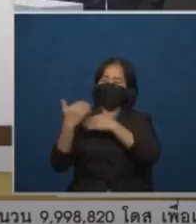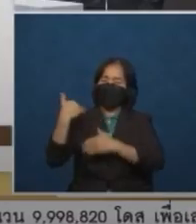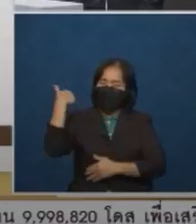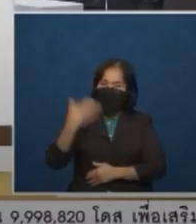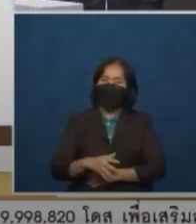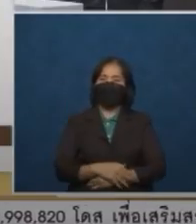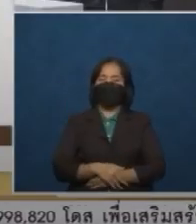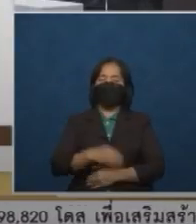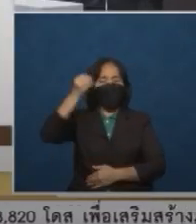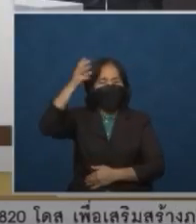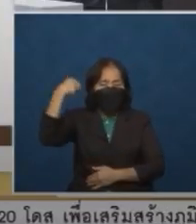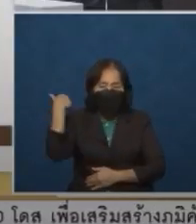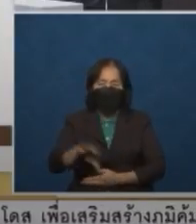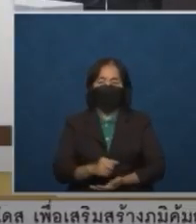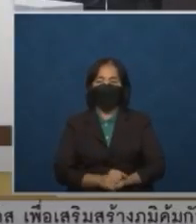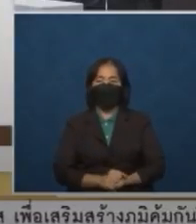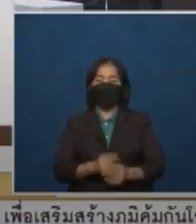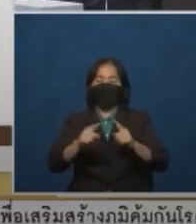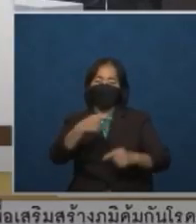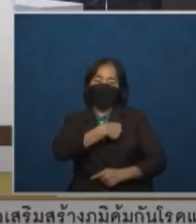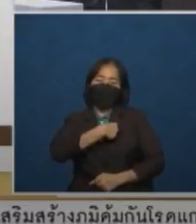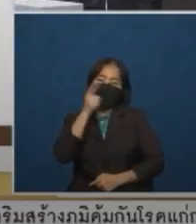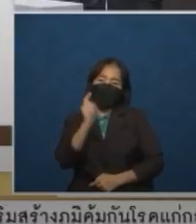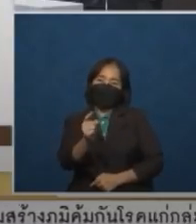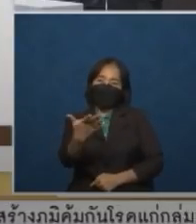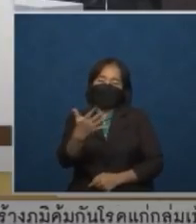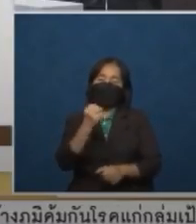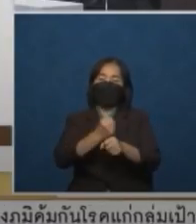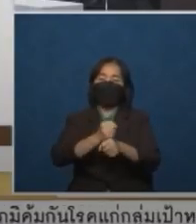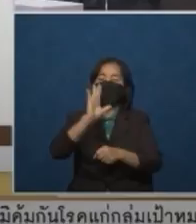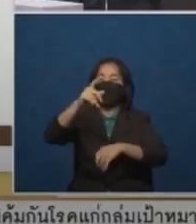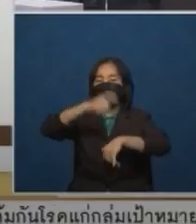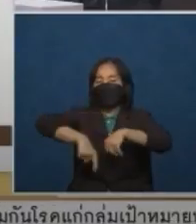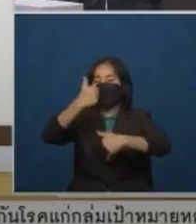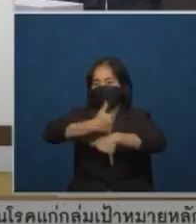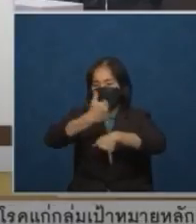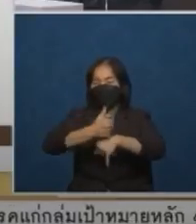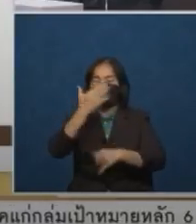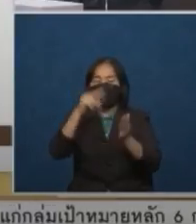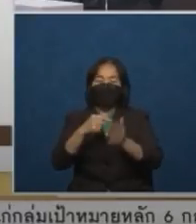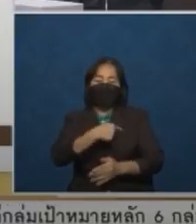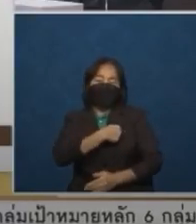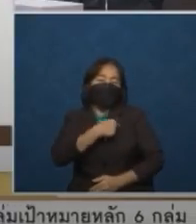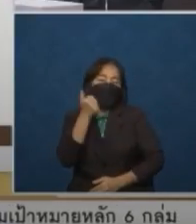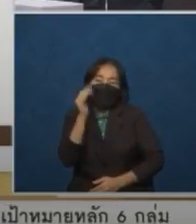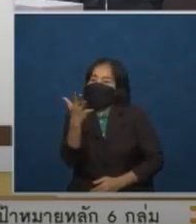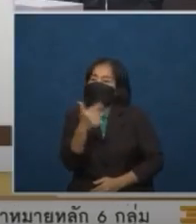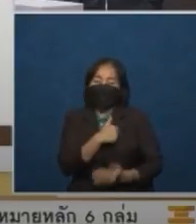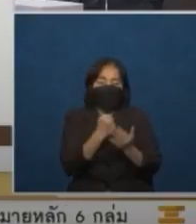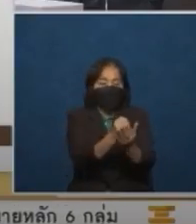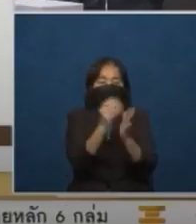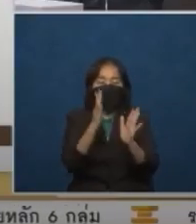รู้ก็มีที่ไม่มีคือใจของรัฐมนตรีค่ะเพราะรัฐมนตรีไม่มีใจที่จะดูแลเกษตรกร